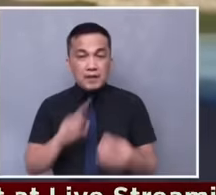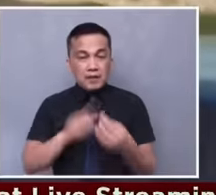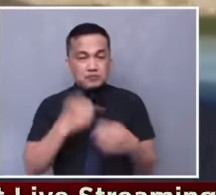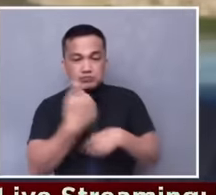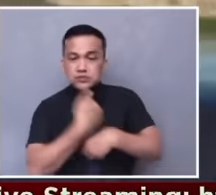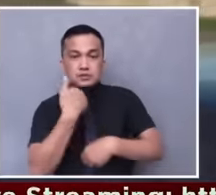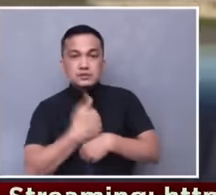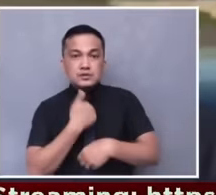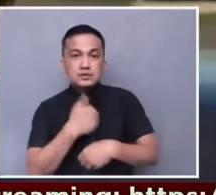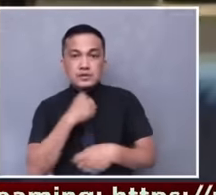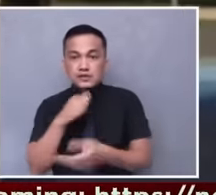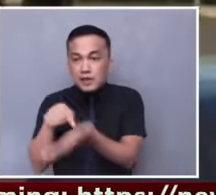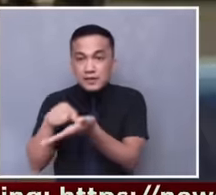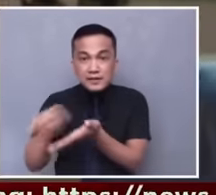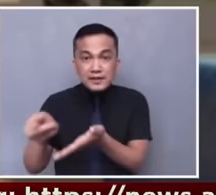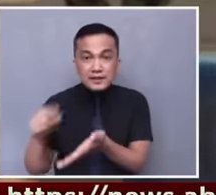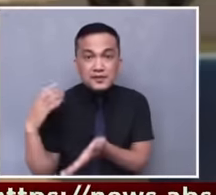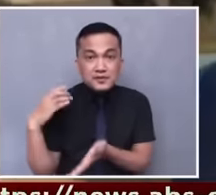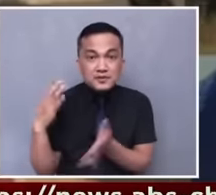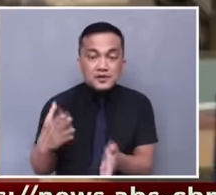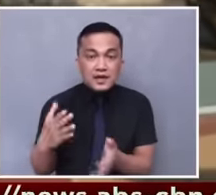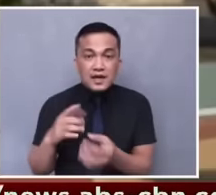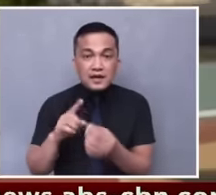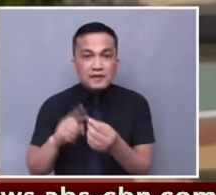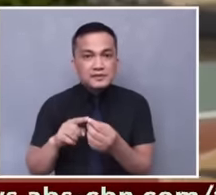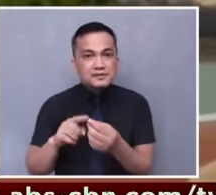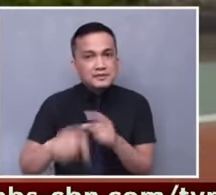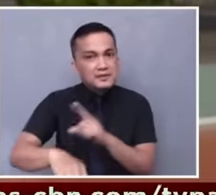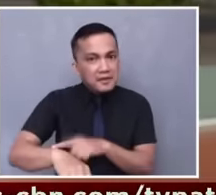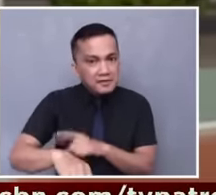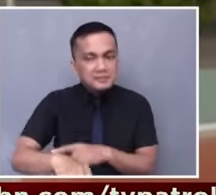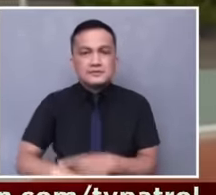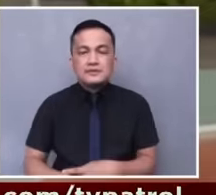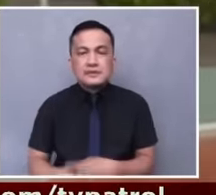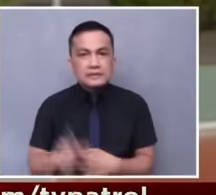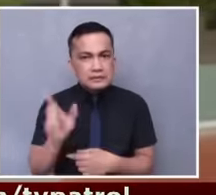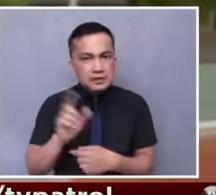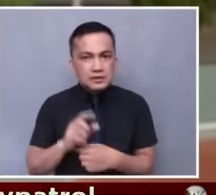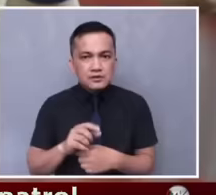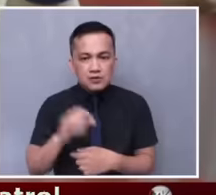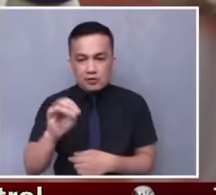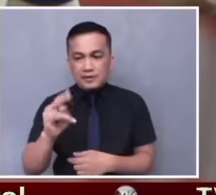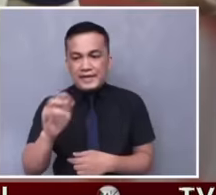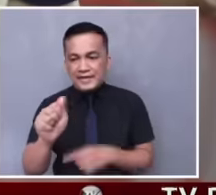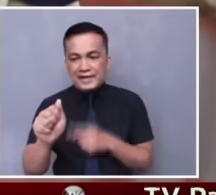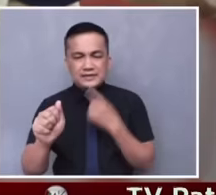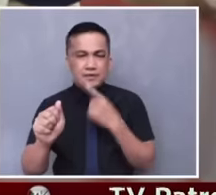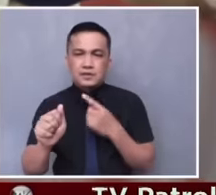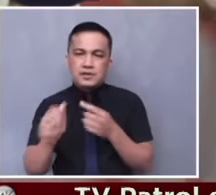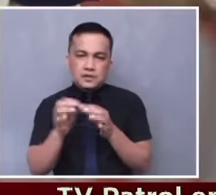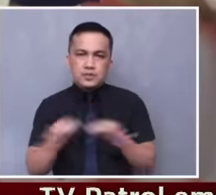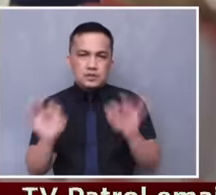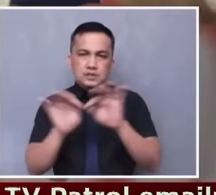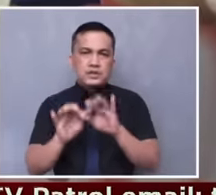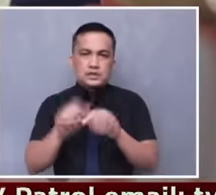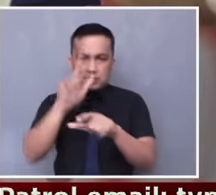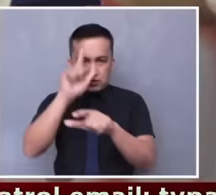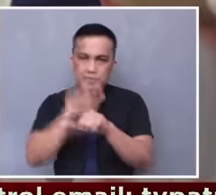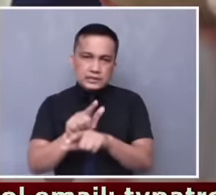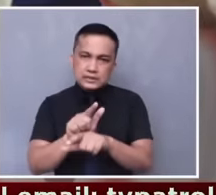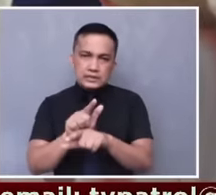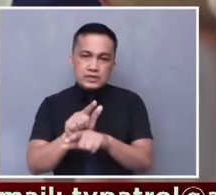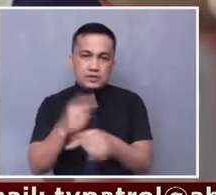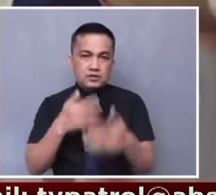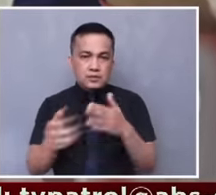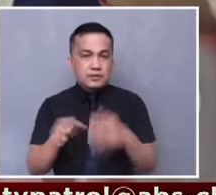niya binabayaran ang kanyang coach sa oras. Giit ni Obiena, malaking bagay sa kanya ang loyalty. At kahit anya dismayado